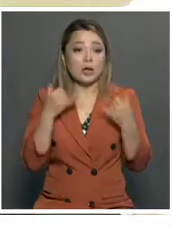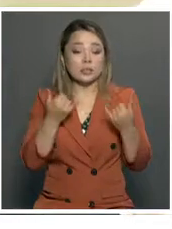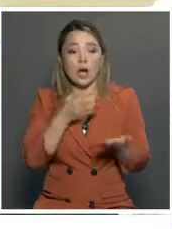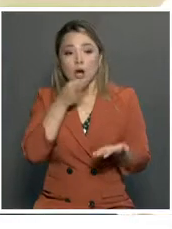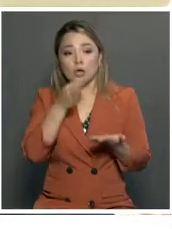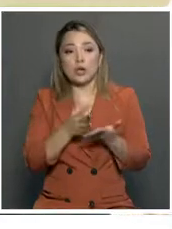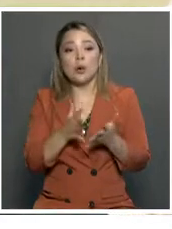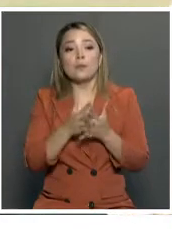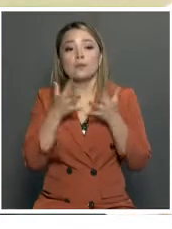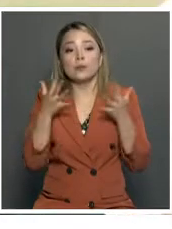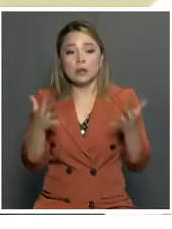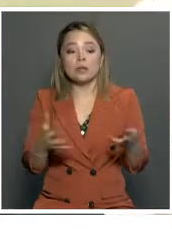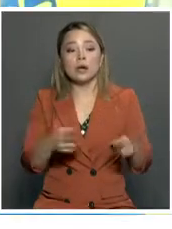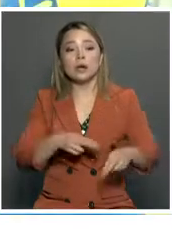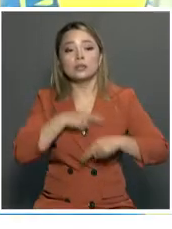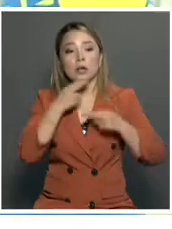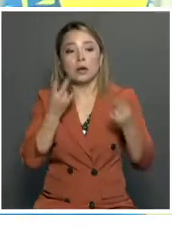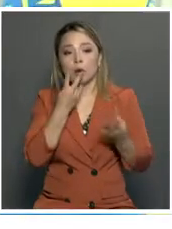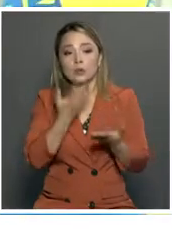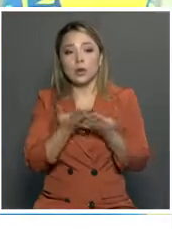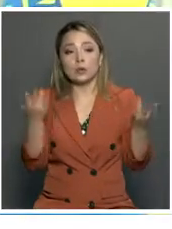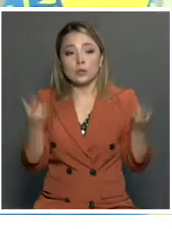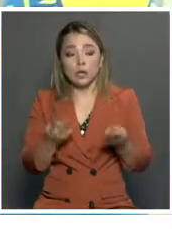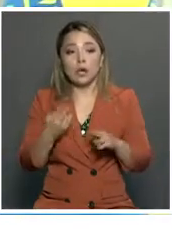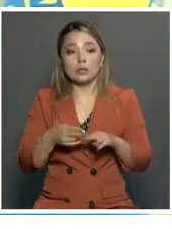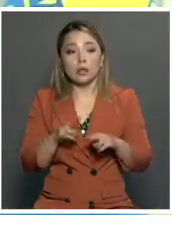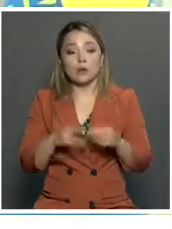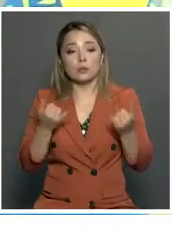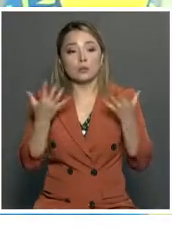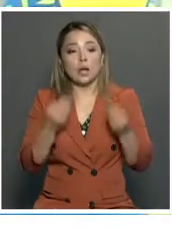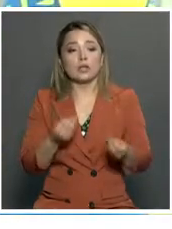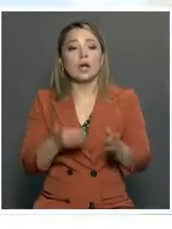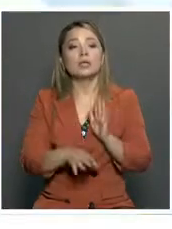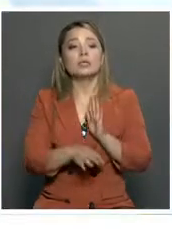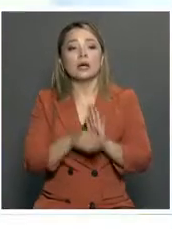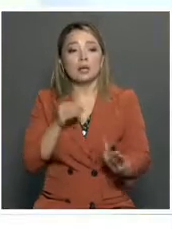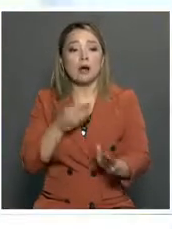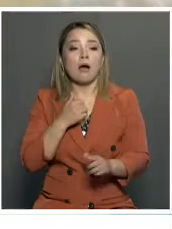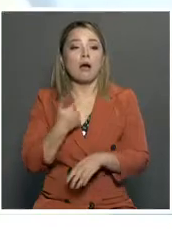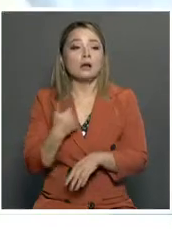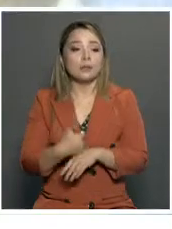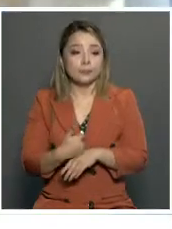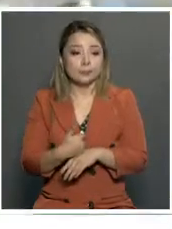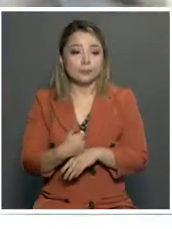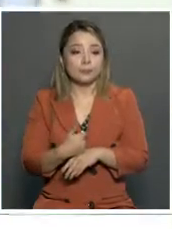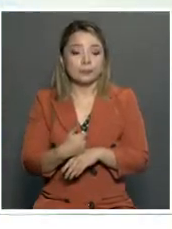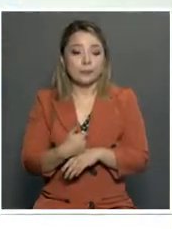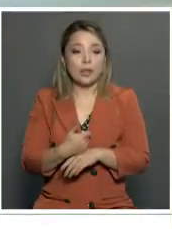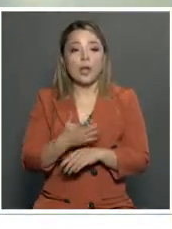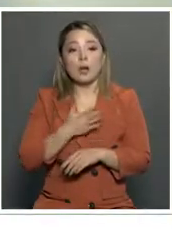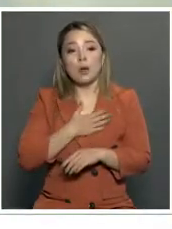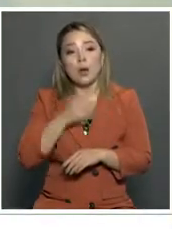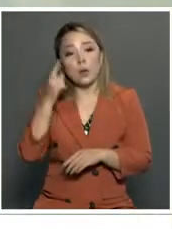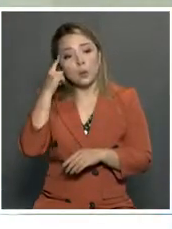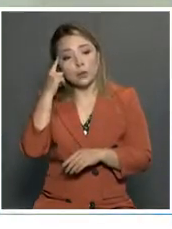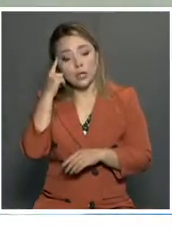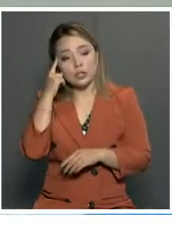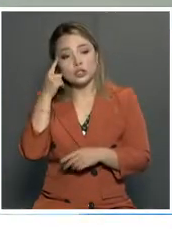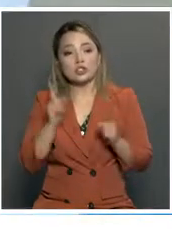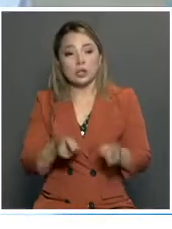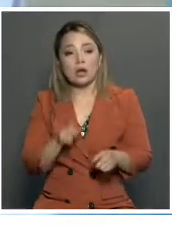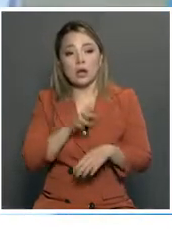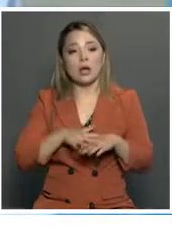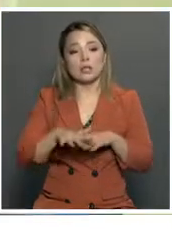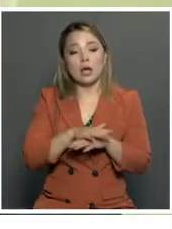жауапкершілікпен қарау керек дегенде, бүгінгі таңдалатын әкім менің ойымша шынымен халықтың